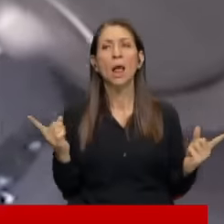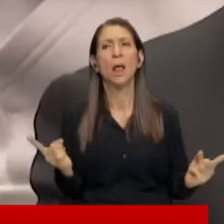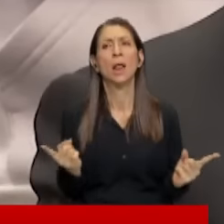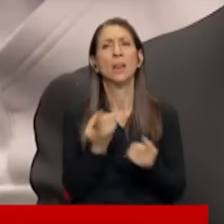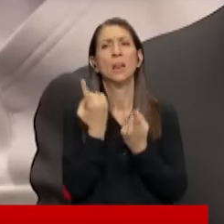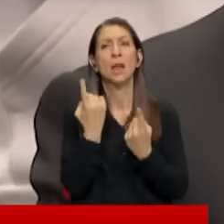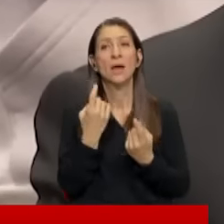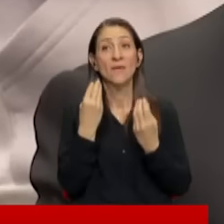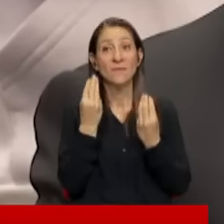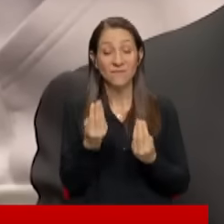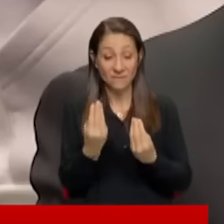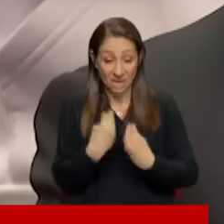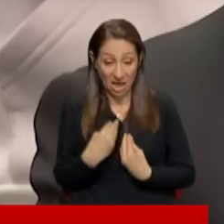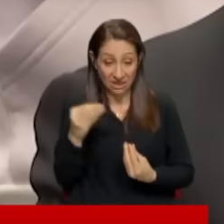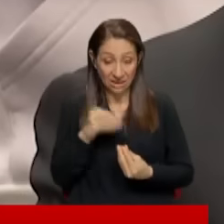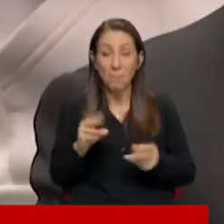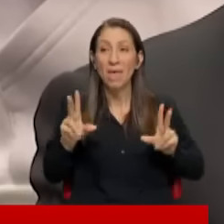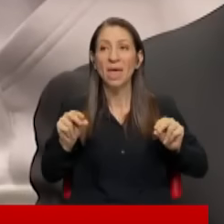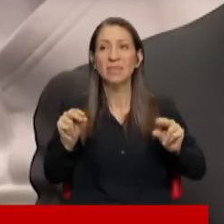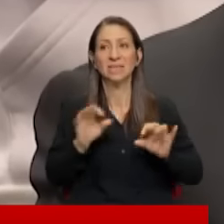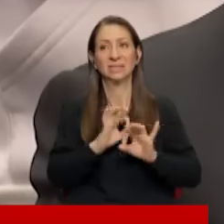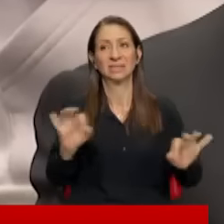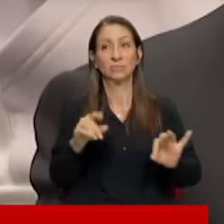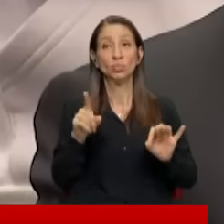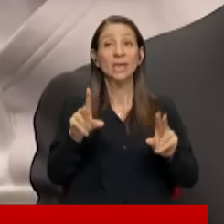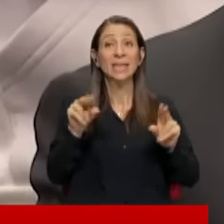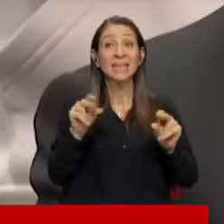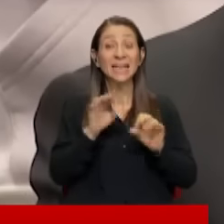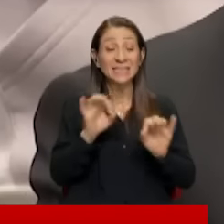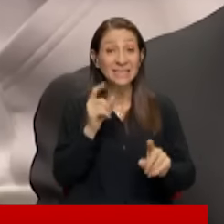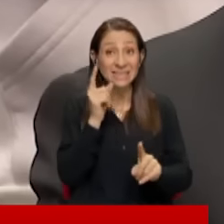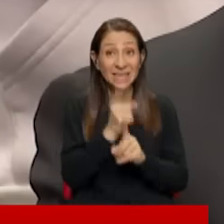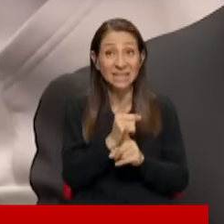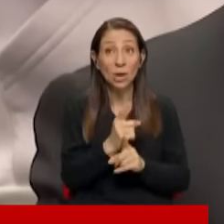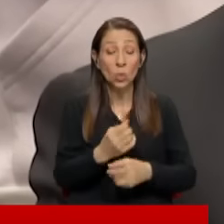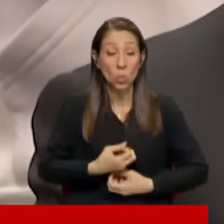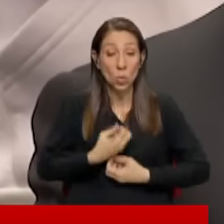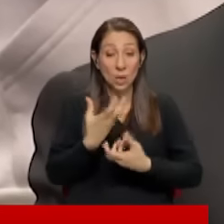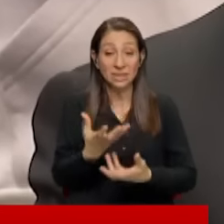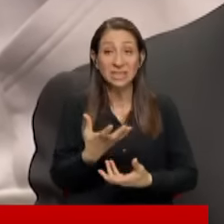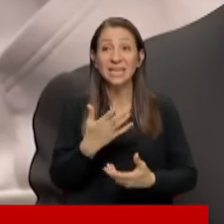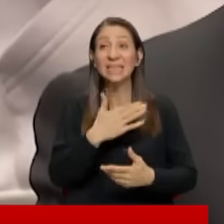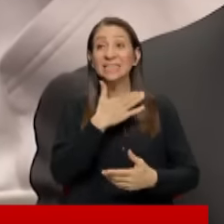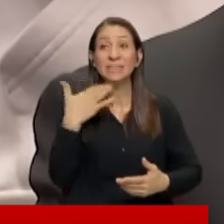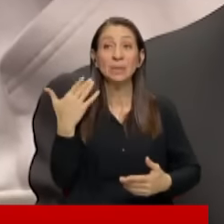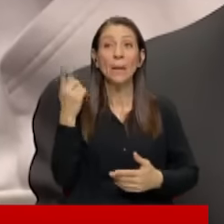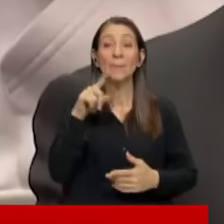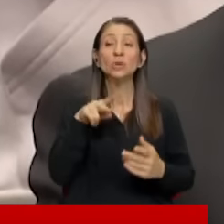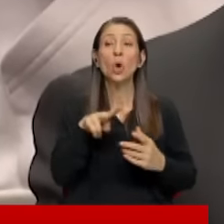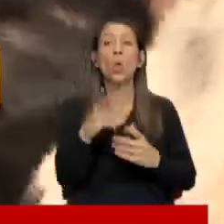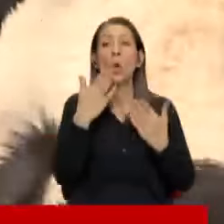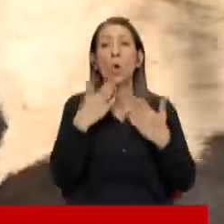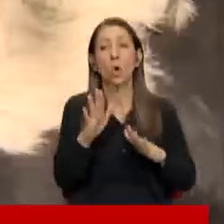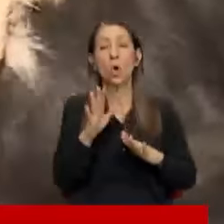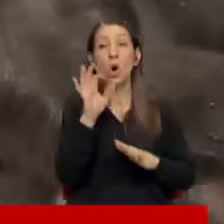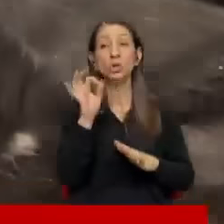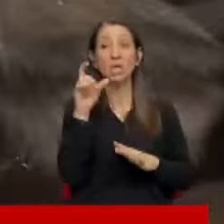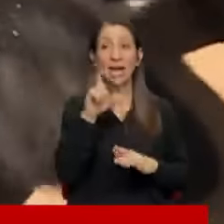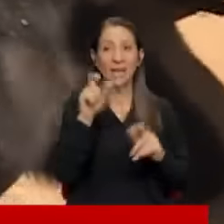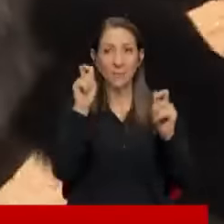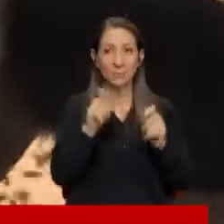seviyede. Verilen zamlar yetersiz ve bu yetersizliğin karşısında üreticinin kesmekten başka çaresi yok. Ocak